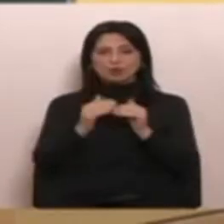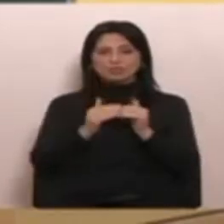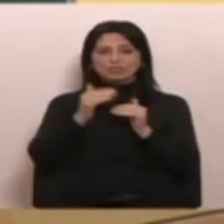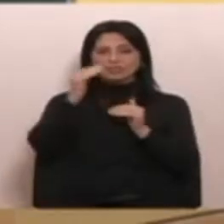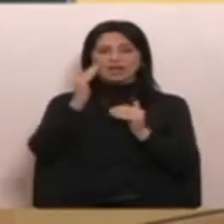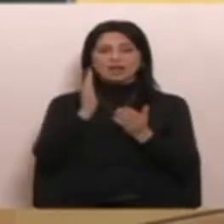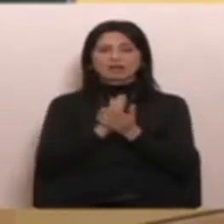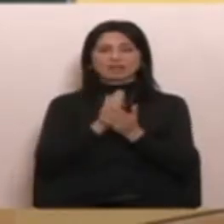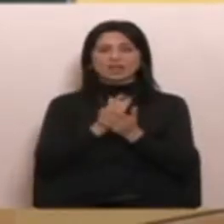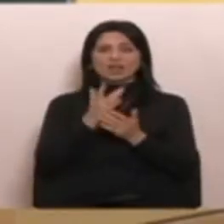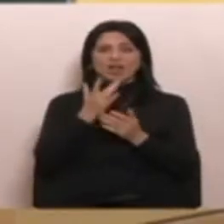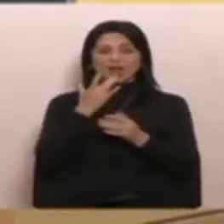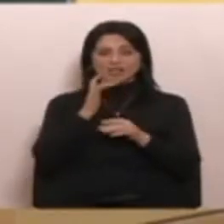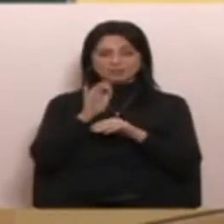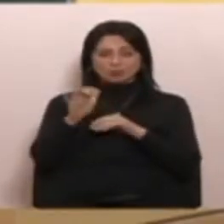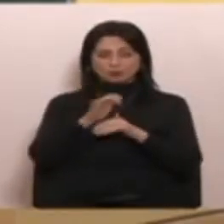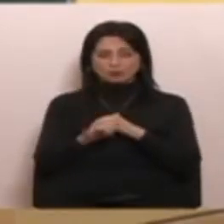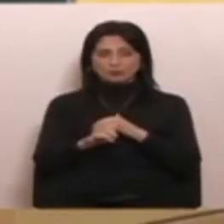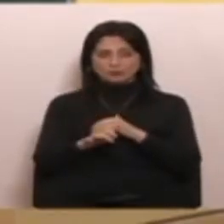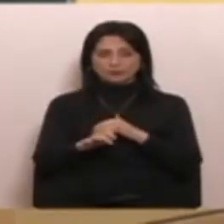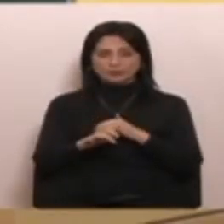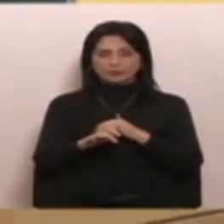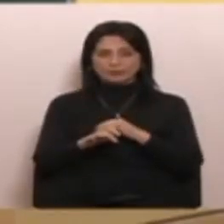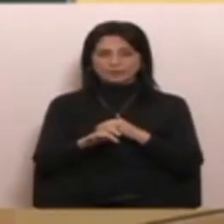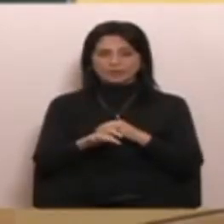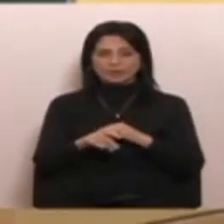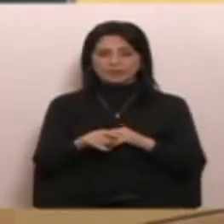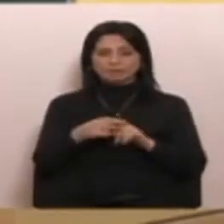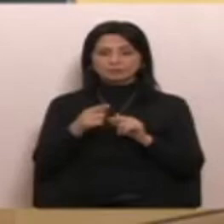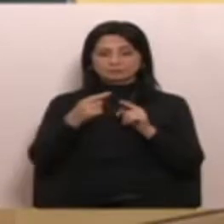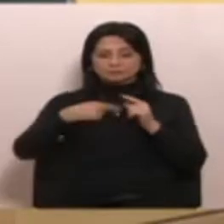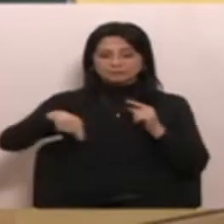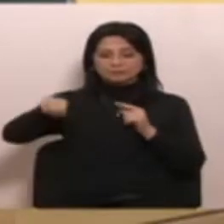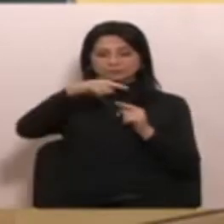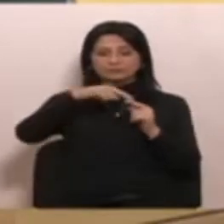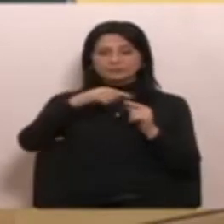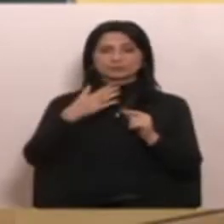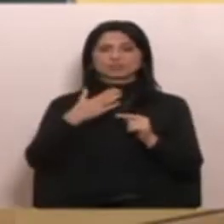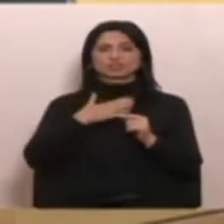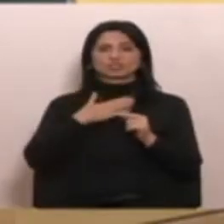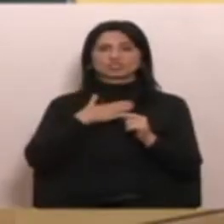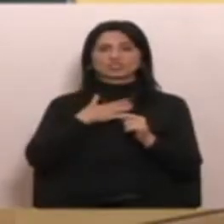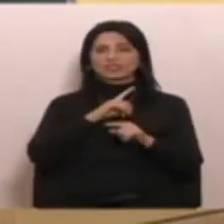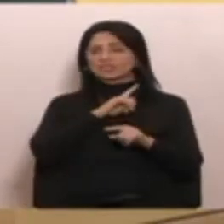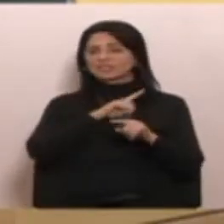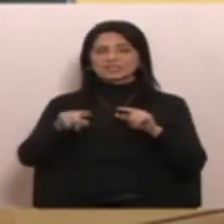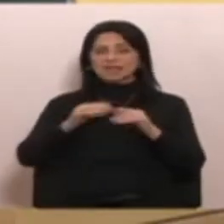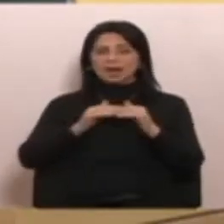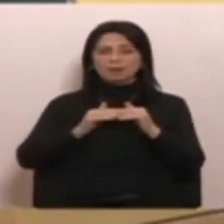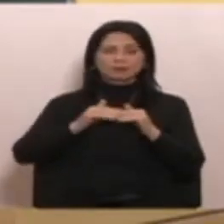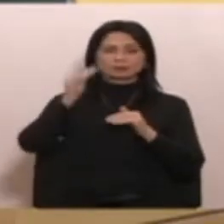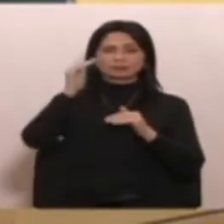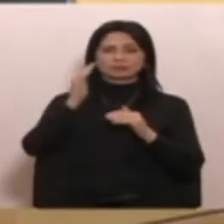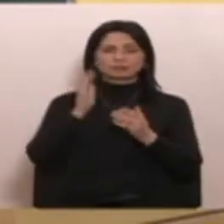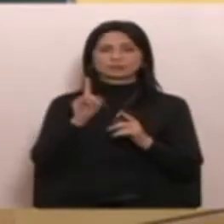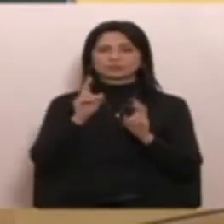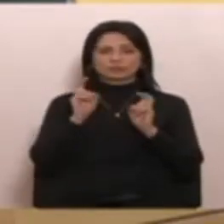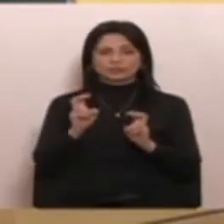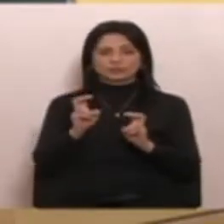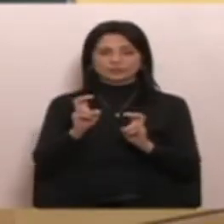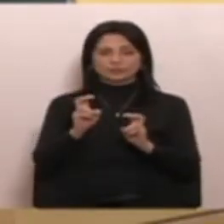გვაქვს ექსპორტში. ხოლო დარგობრივ ჭრილში ძირითადი სწრაფად ზარდი ინდუსტრიები არის